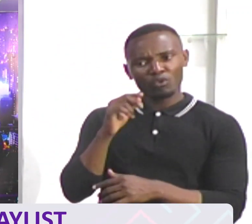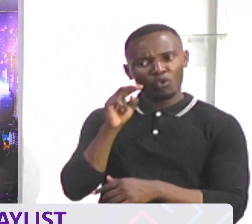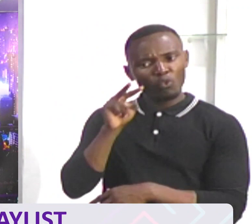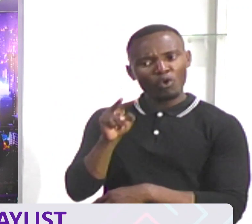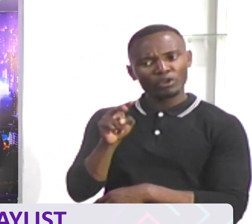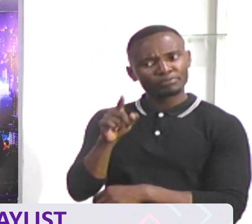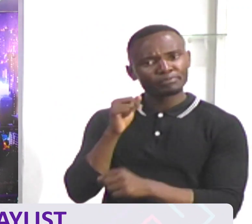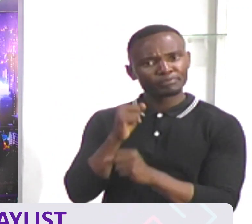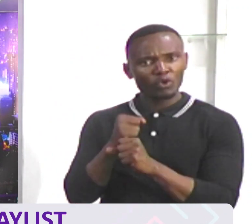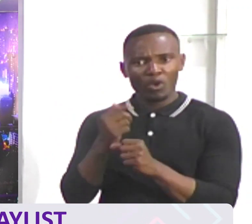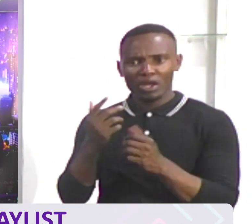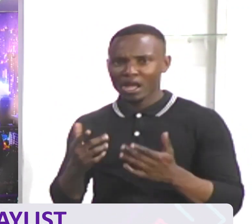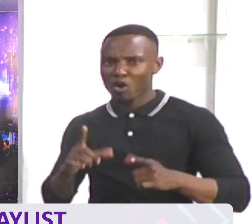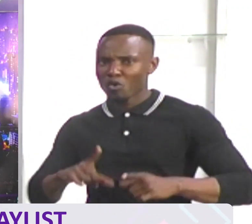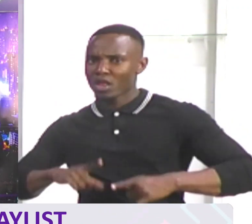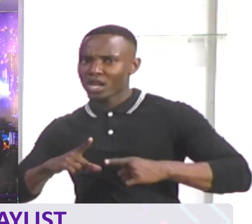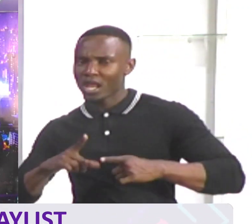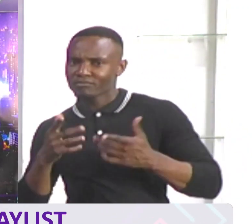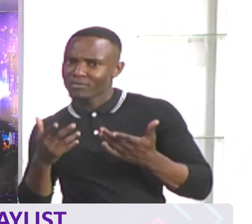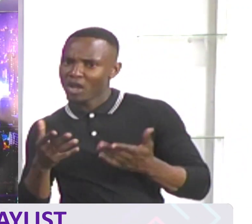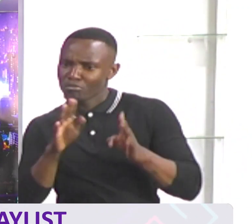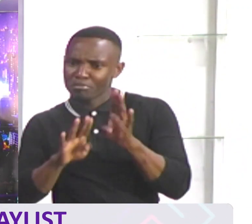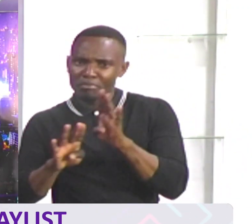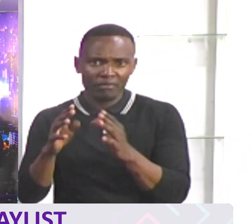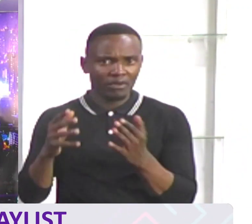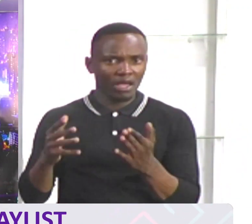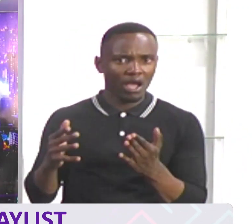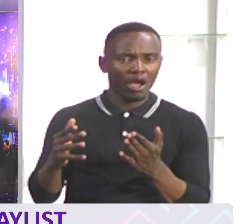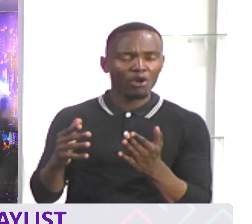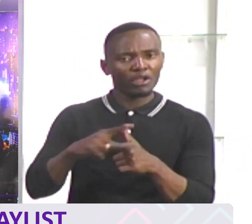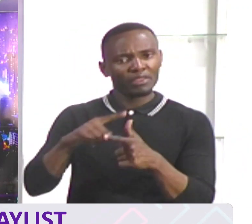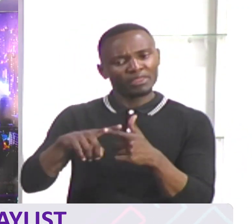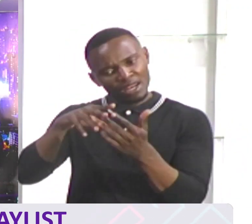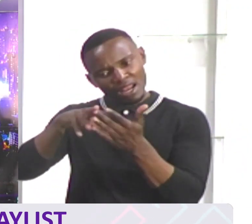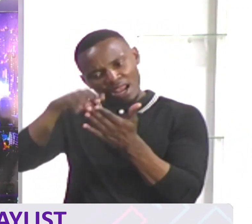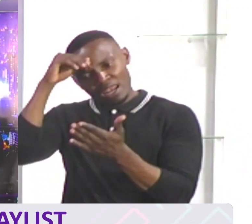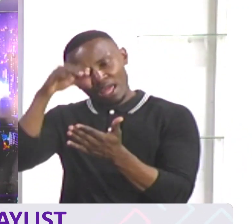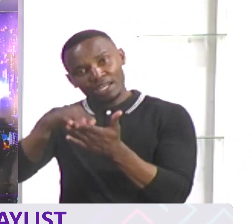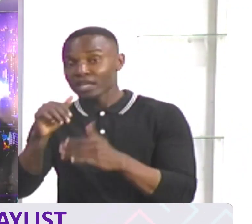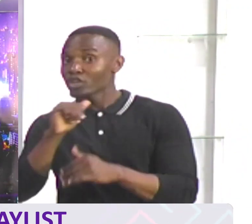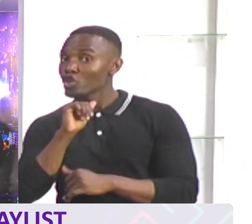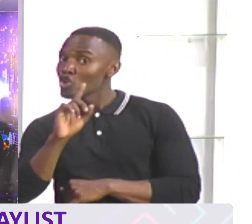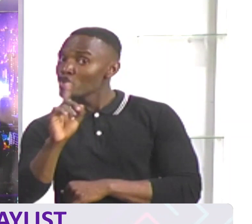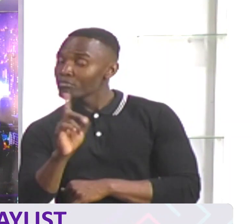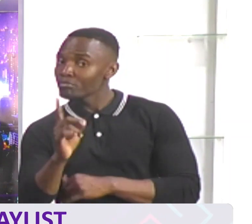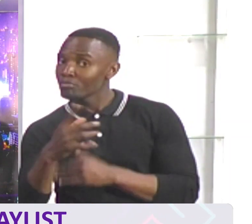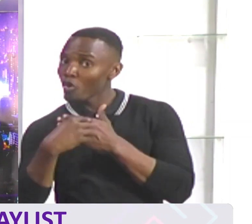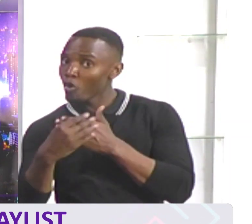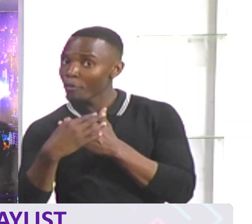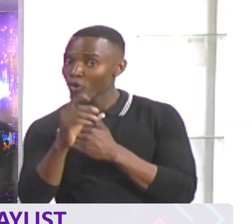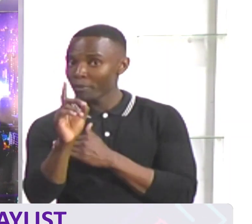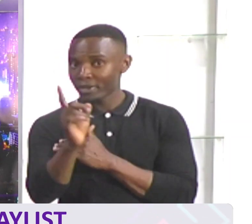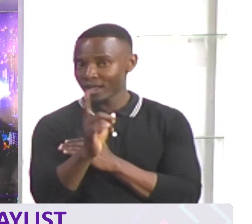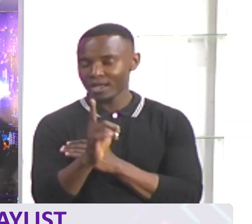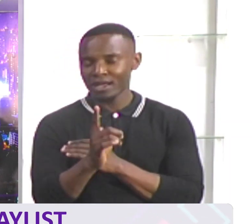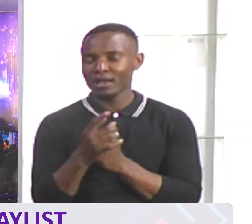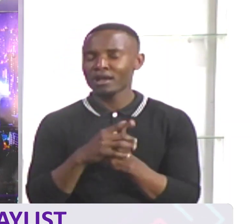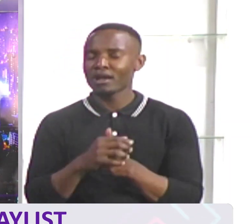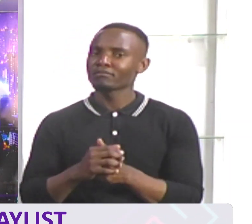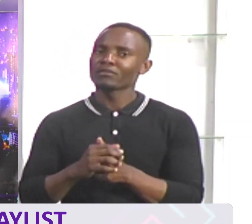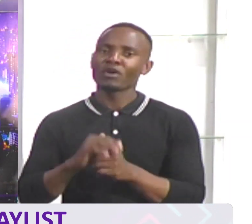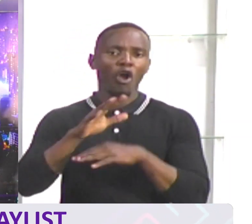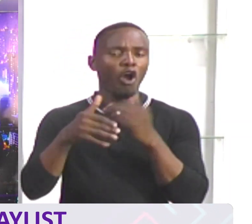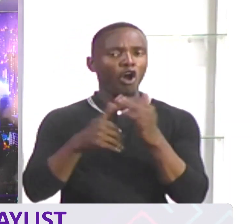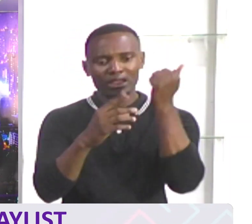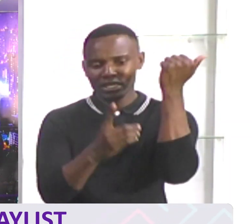zake safi. Learn the steps. Sasa tu copy, learn the steps. Jua ni aje ni hard work, dedication, determination. Hizo